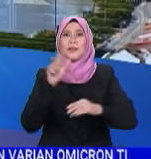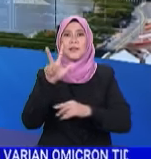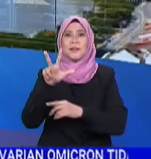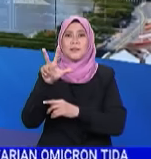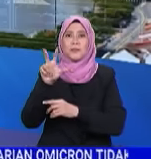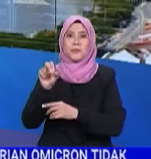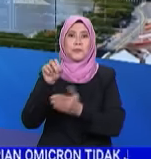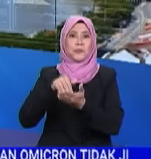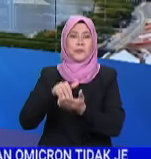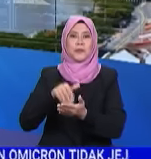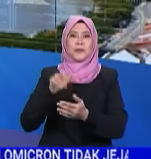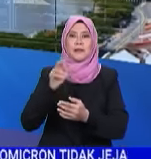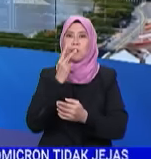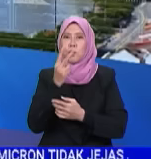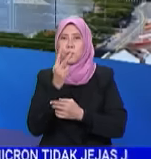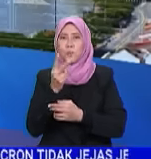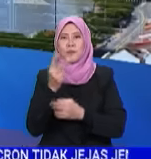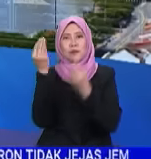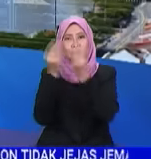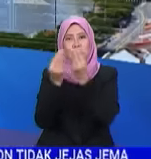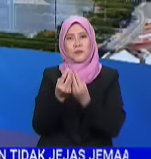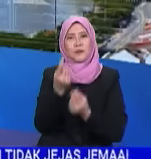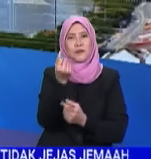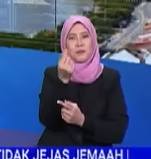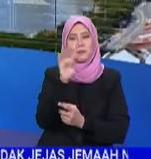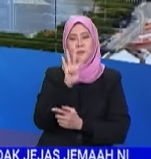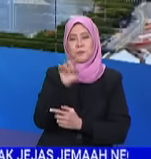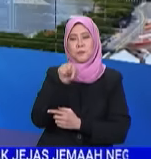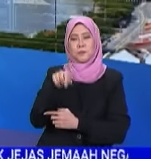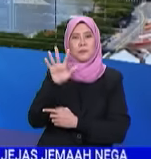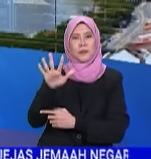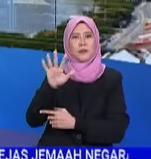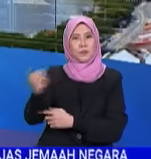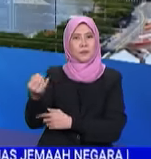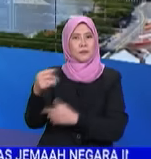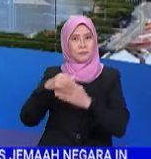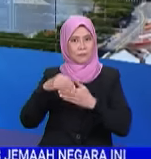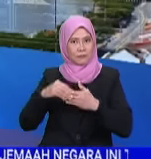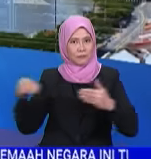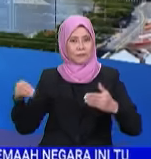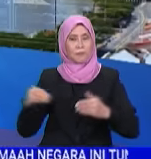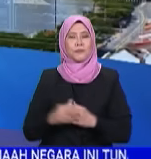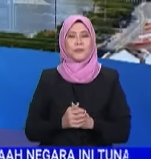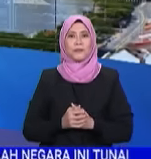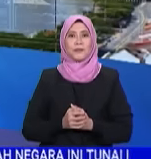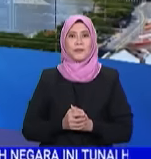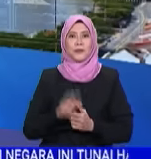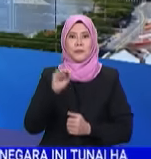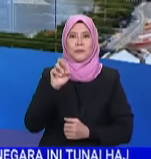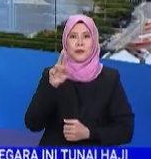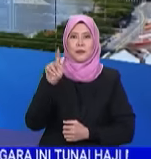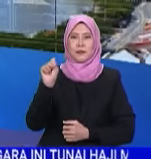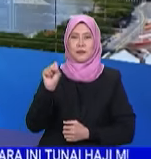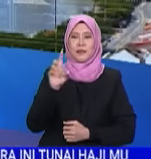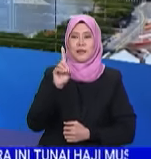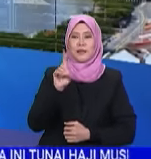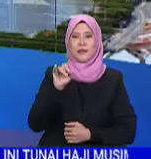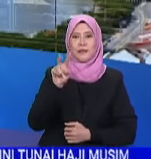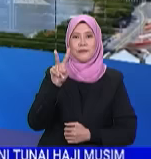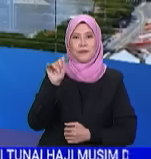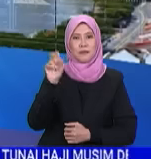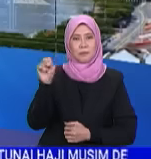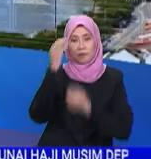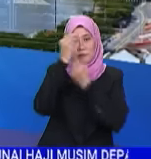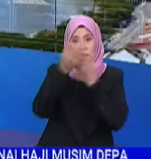kartun rokok dengan anggaran nilai berjumlah r.5 juta sel Perhubungan Raya Mark S division dalam kenyataan